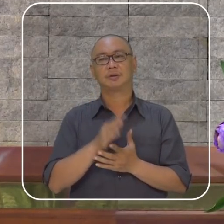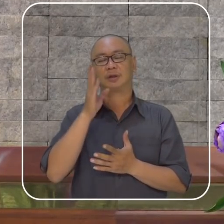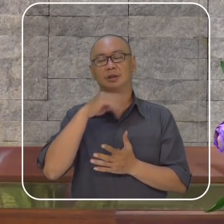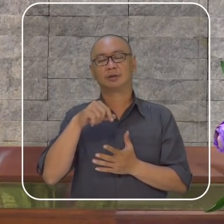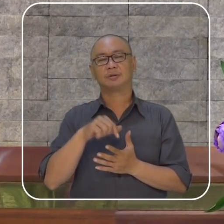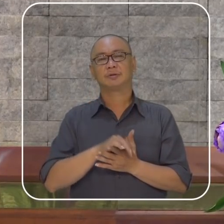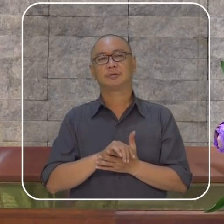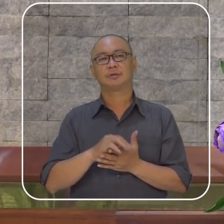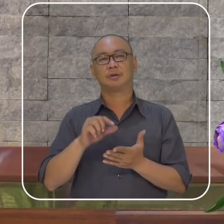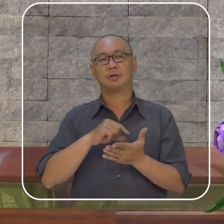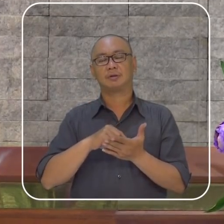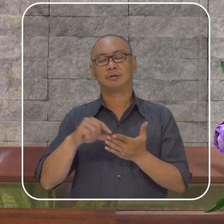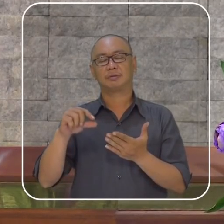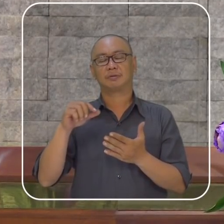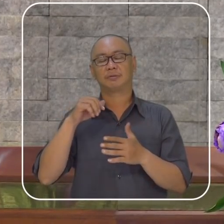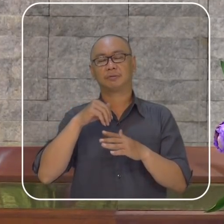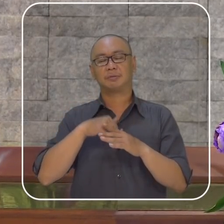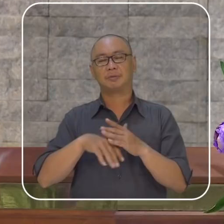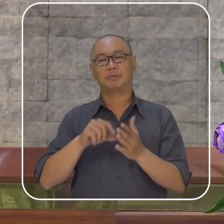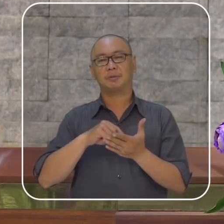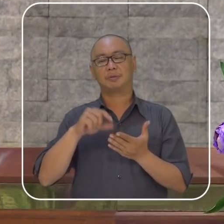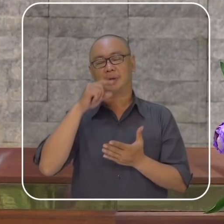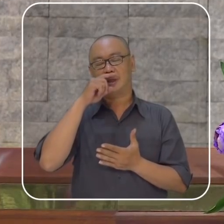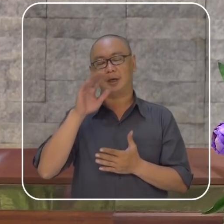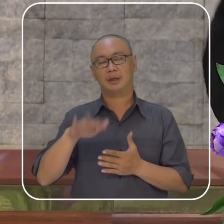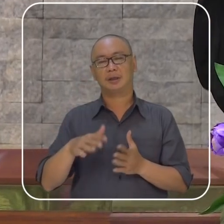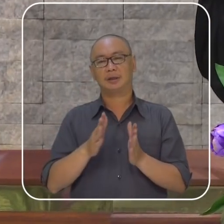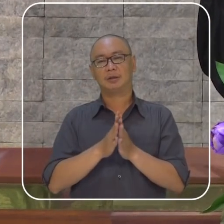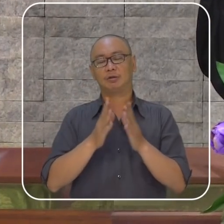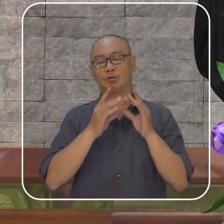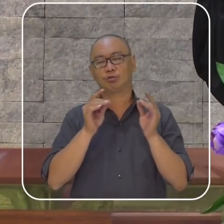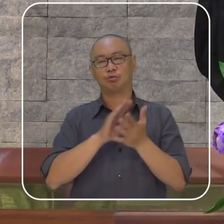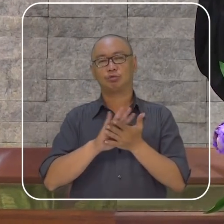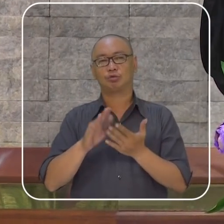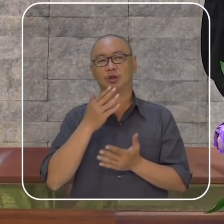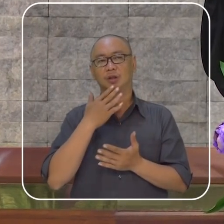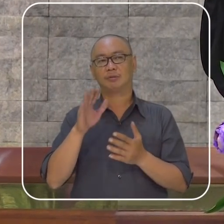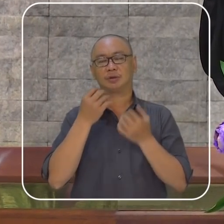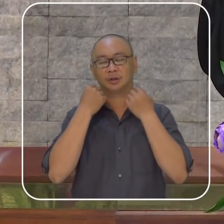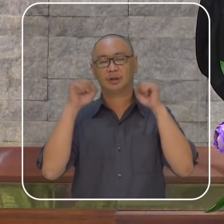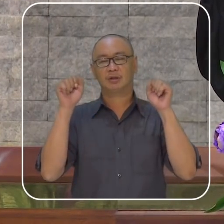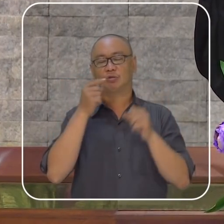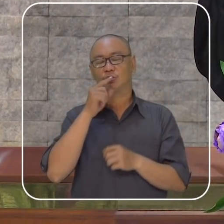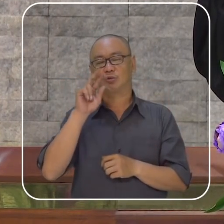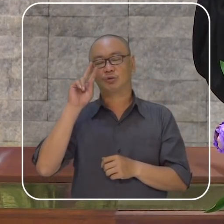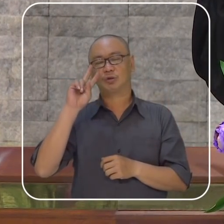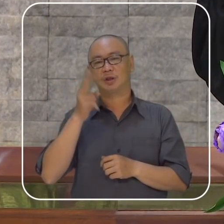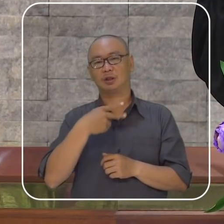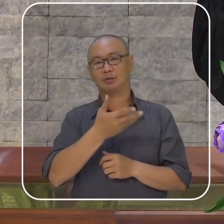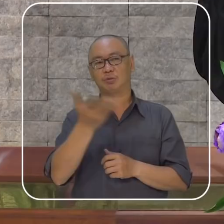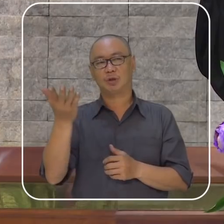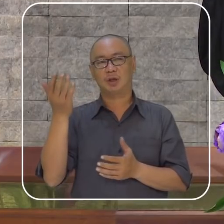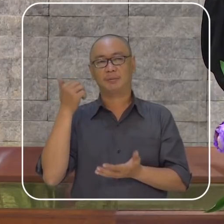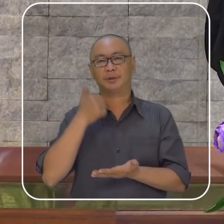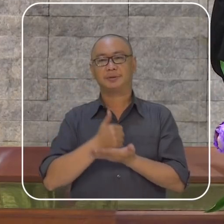berlangsung dalam nama Bapa, Anak, dan Roh Kudus. Salam sejahtera bagi saudara sekalian.